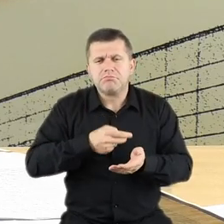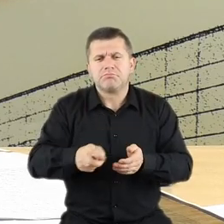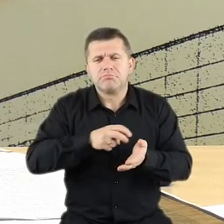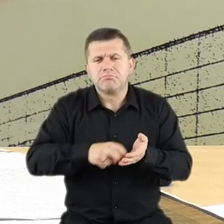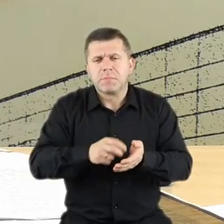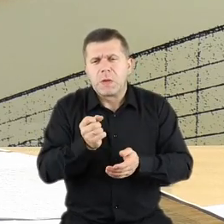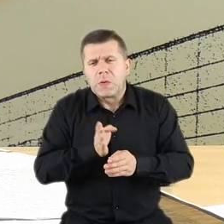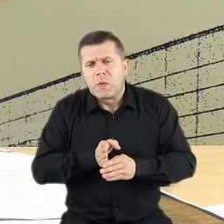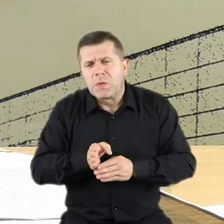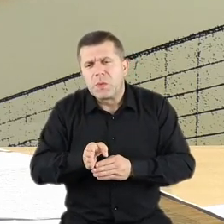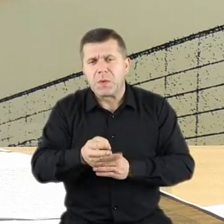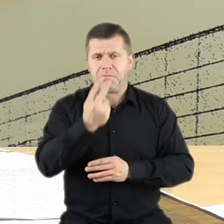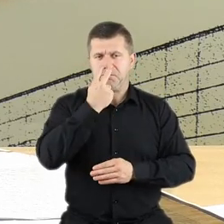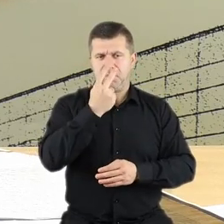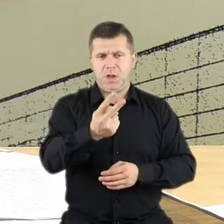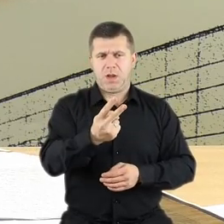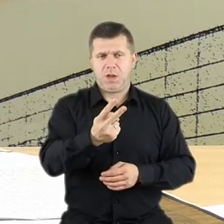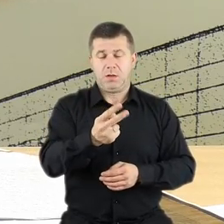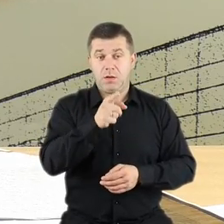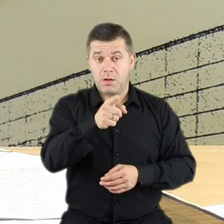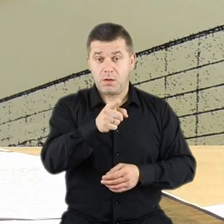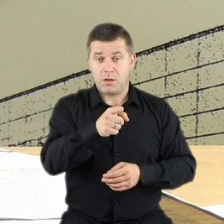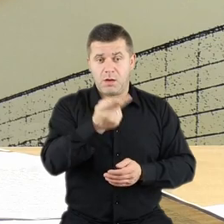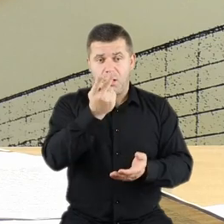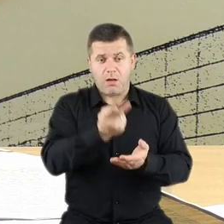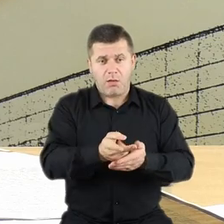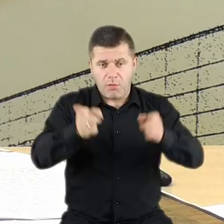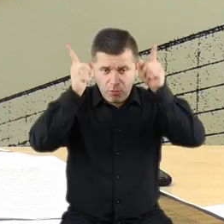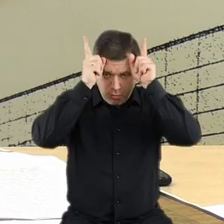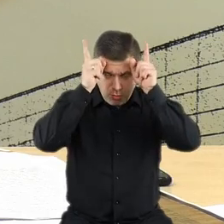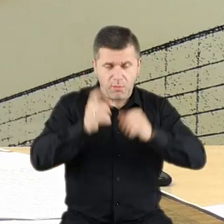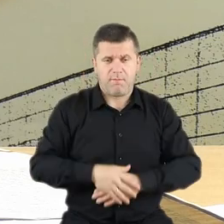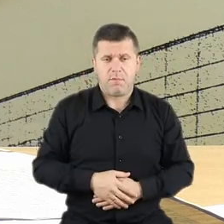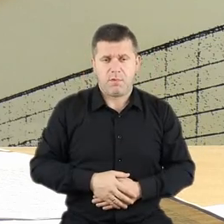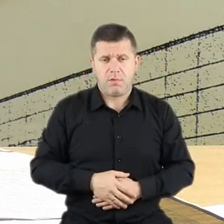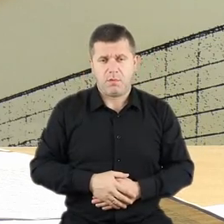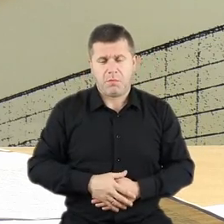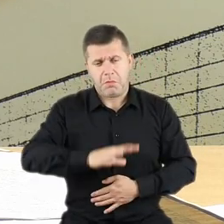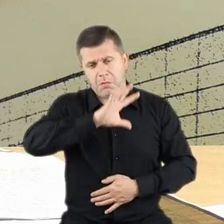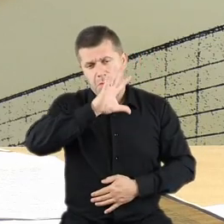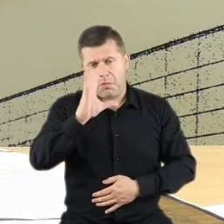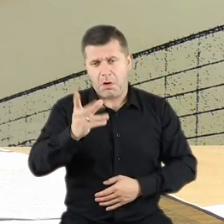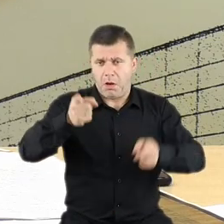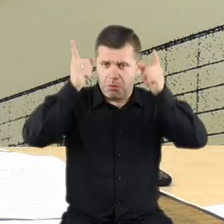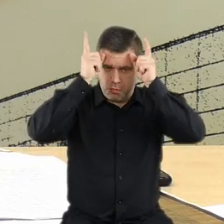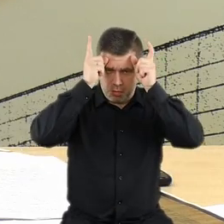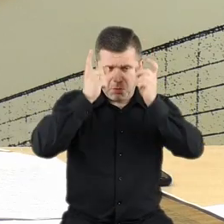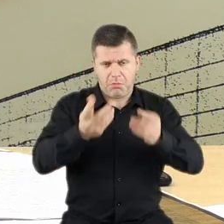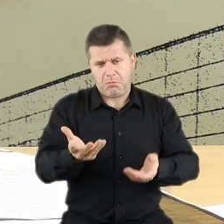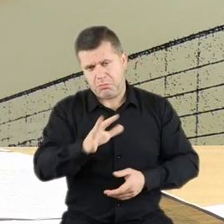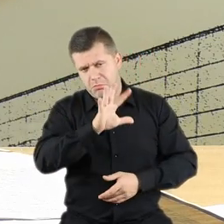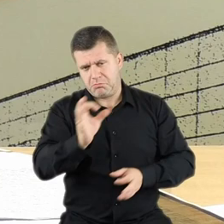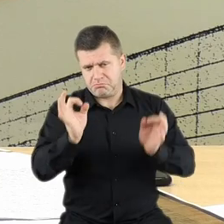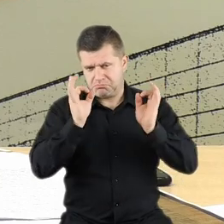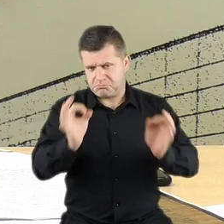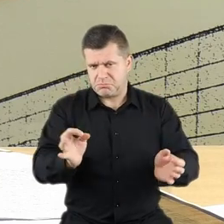ostatni zagajnik patrzy a tam Lezy krowa ładną krowa wypasiony